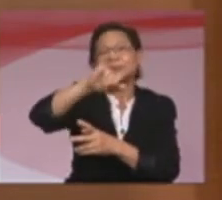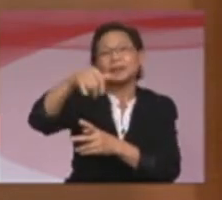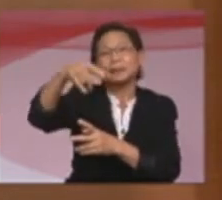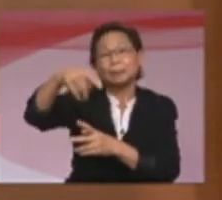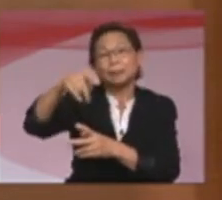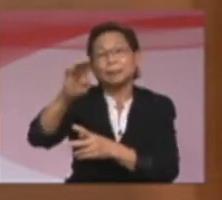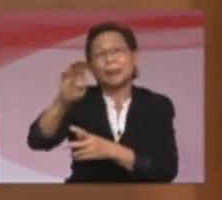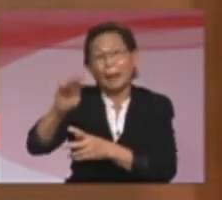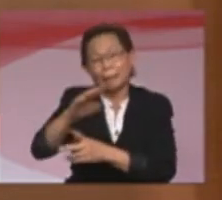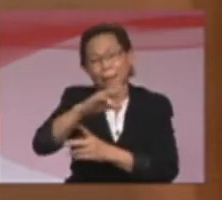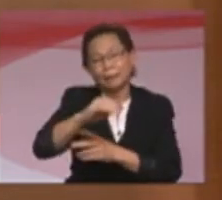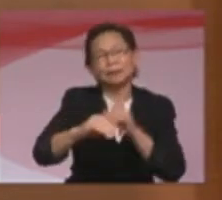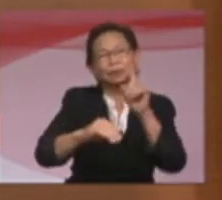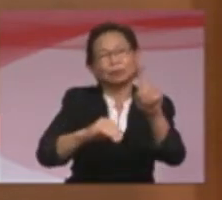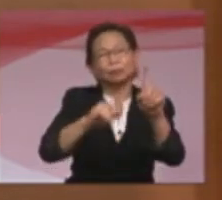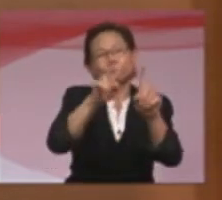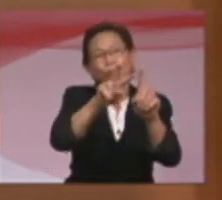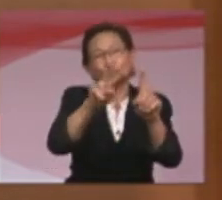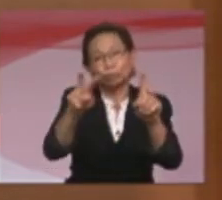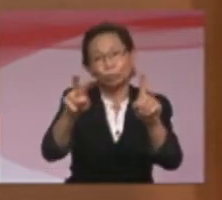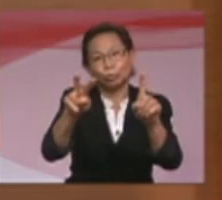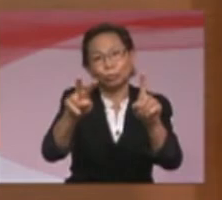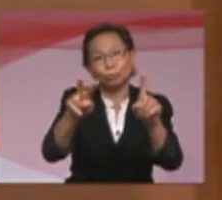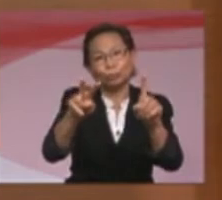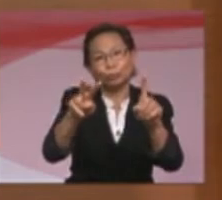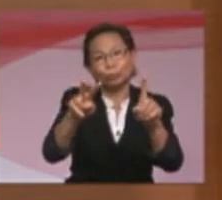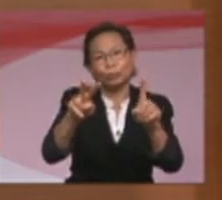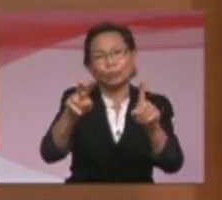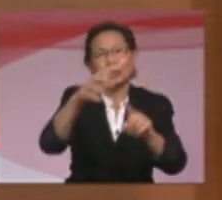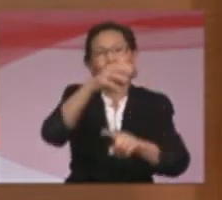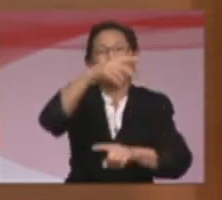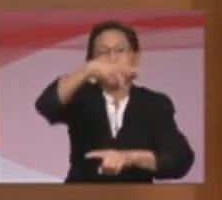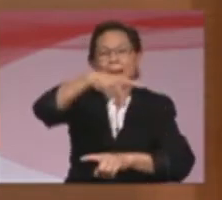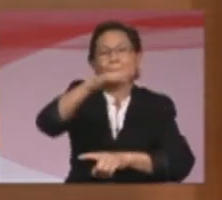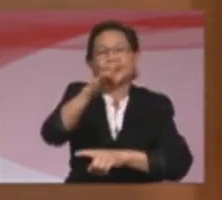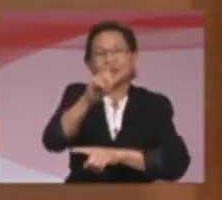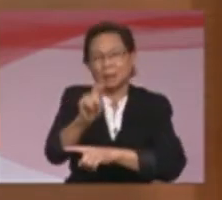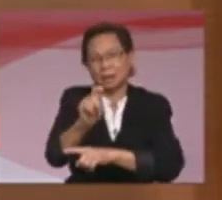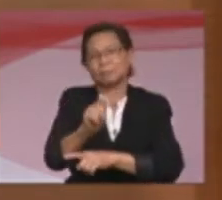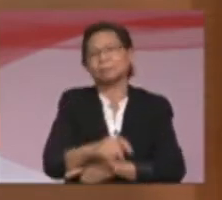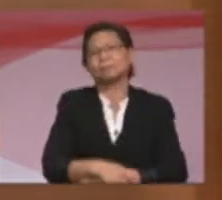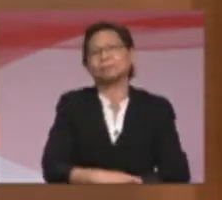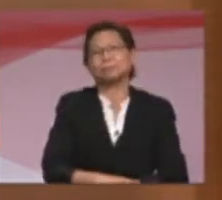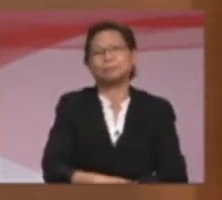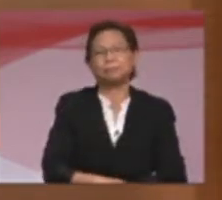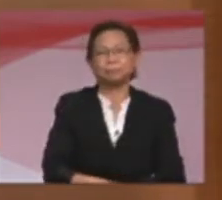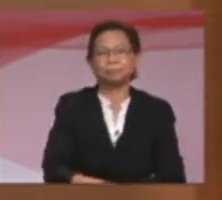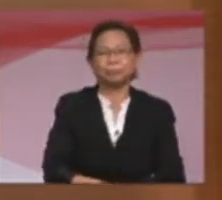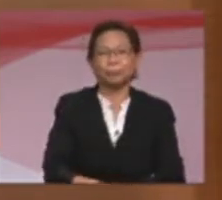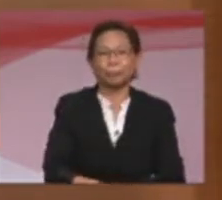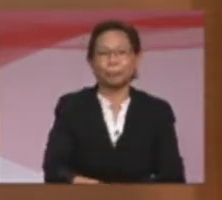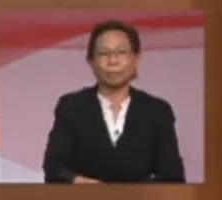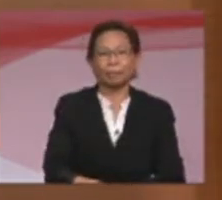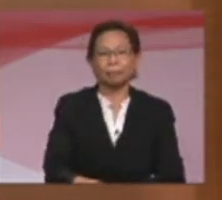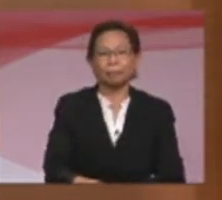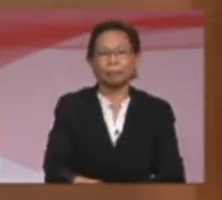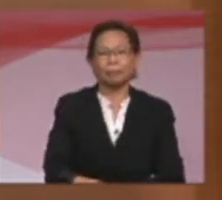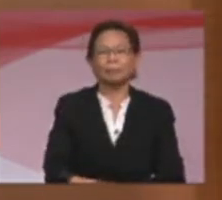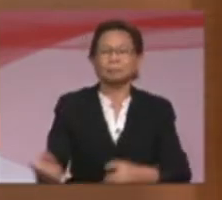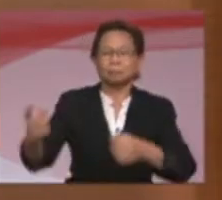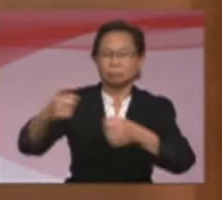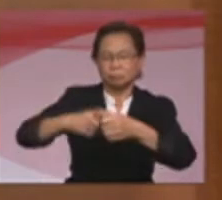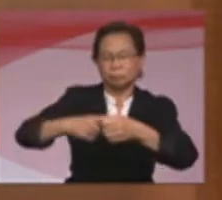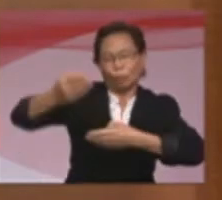serta 122 anggota pihak berkuasa tempatan ataupun PBT. Mengenai